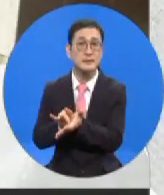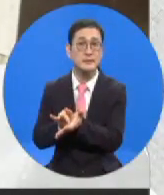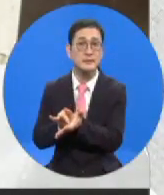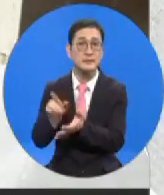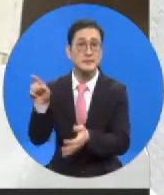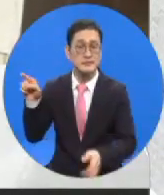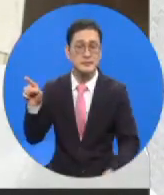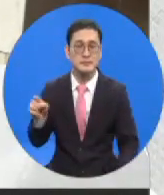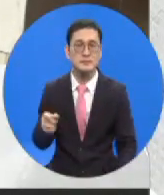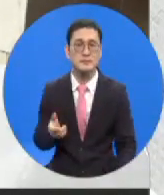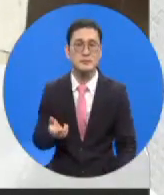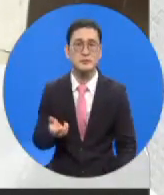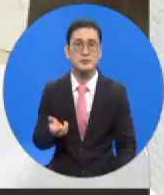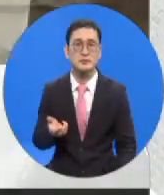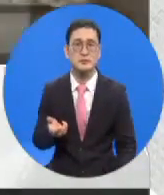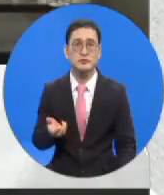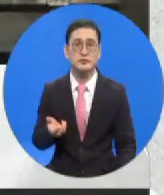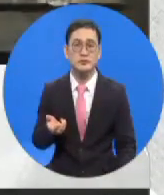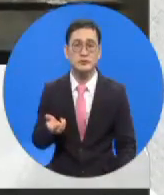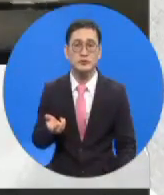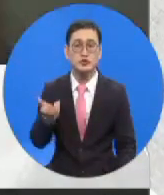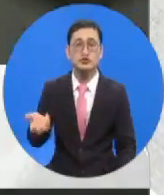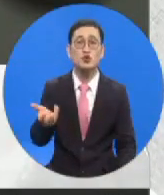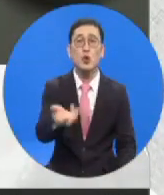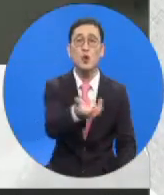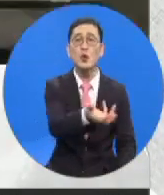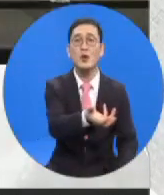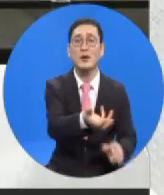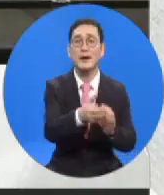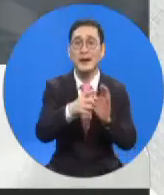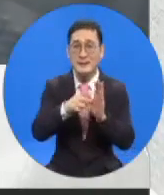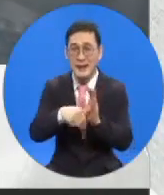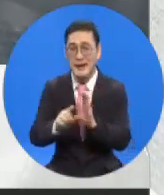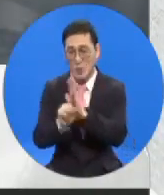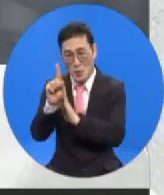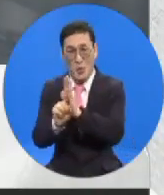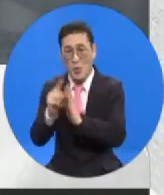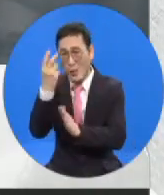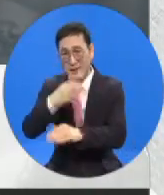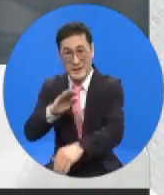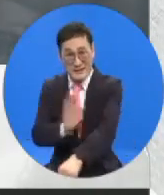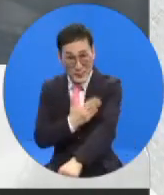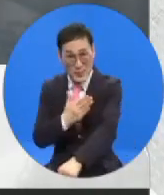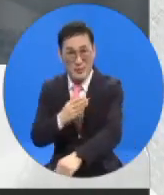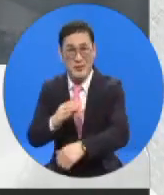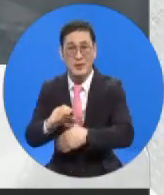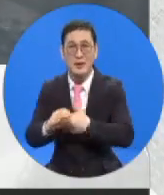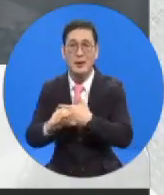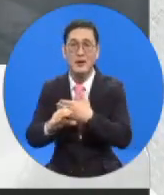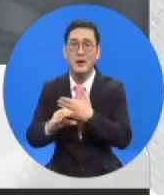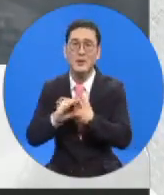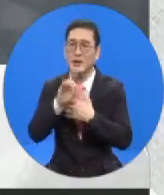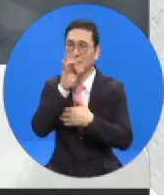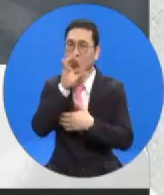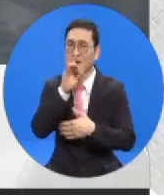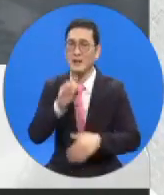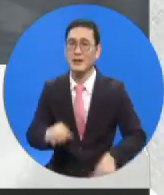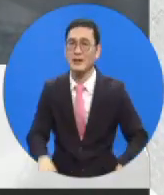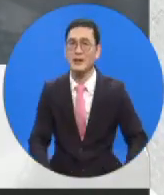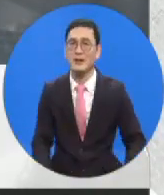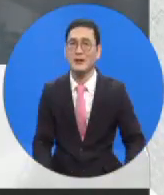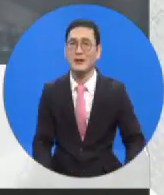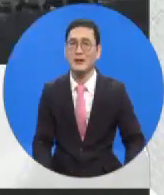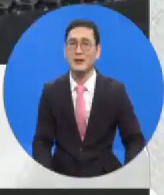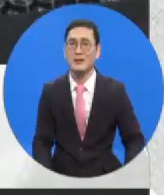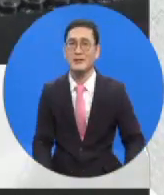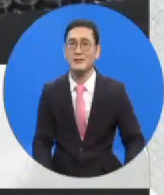있었잖아요. 저것이 영하 70도 이상의 극저온으로 유통이 돼야 된다는 것이에요. 그렇군요. 그렇기 때문에 저게 개발이